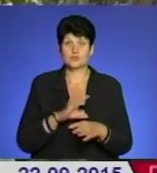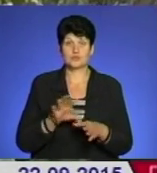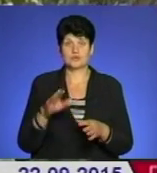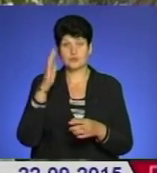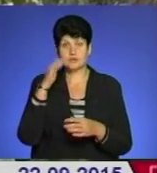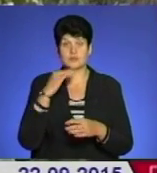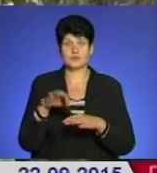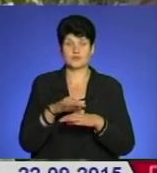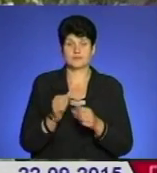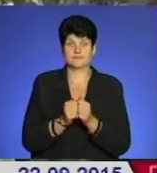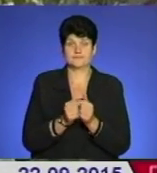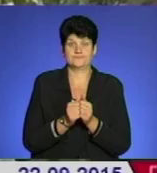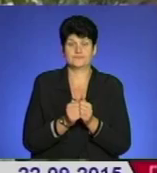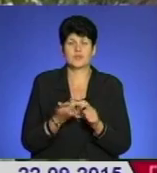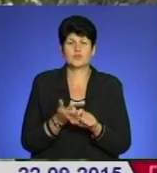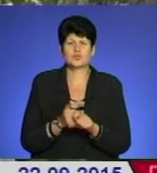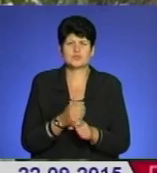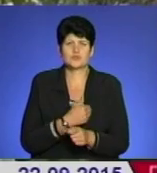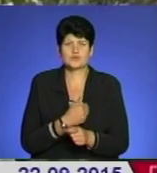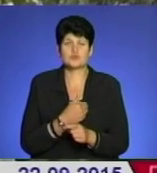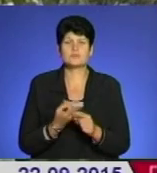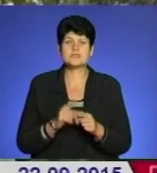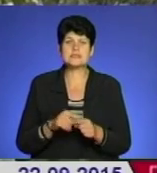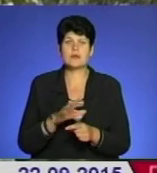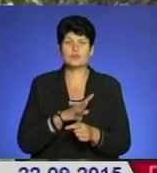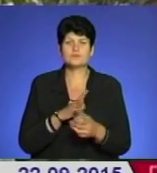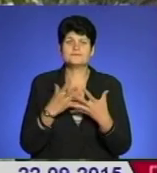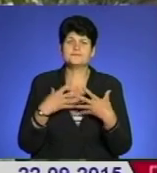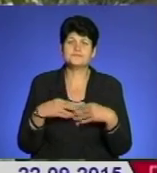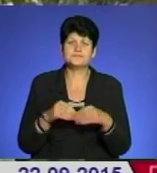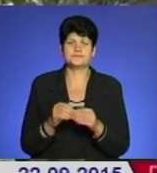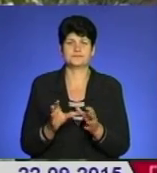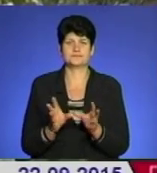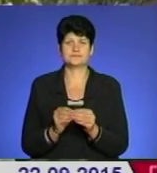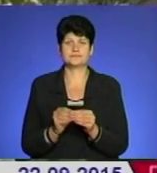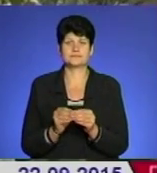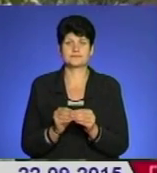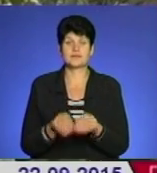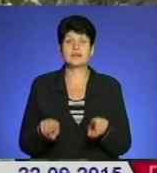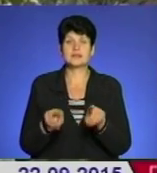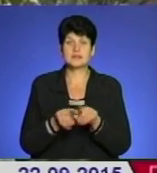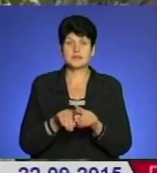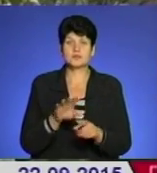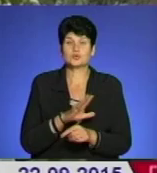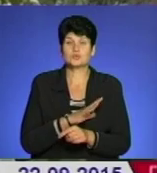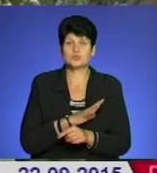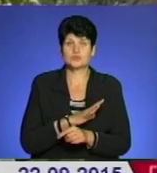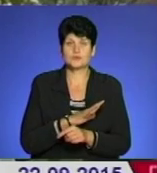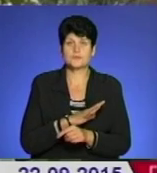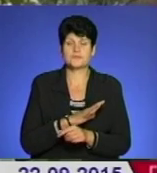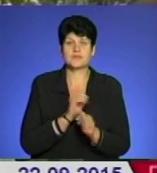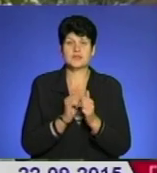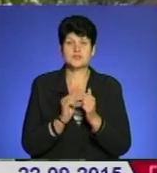біля нас рядом, то дуже хотілося, щоб це відбувалося по-сімейному. От. Також важко було, вони дуже